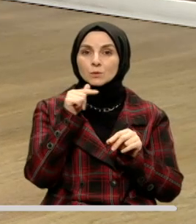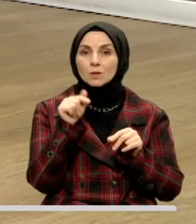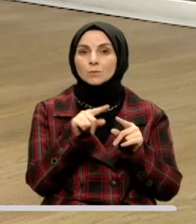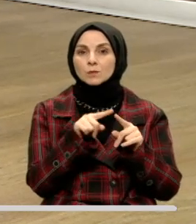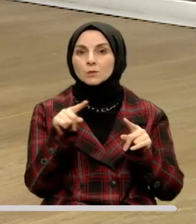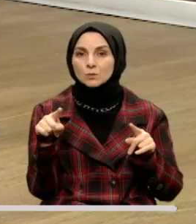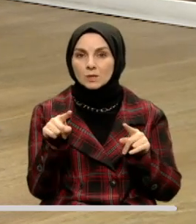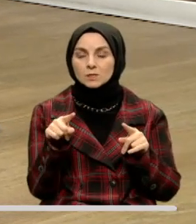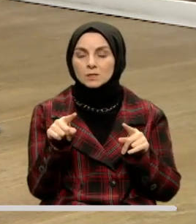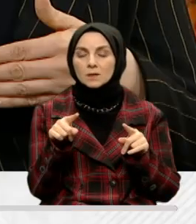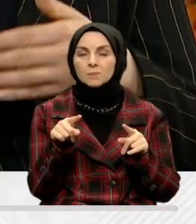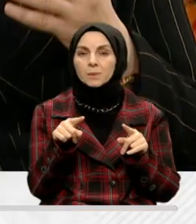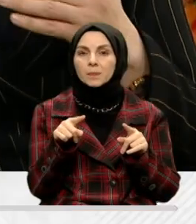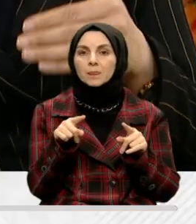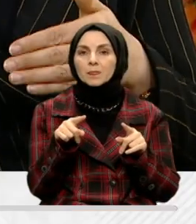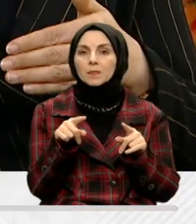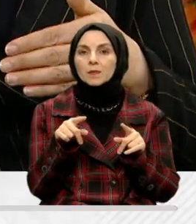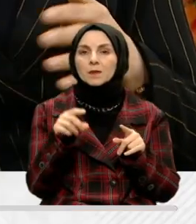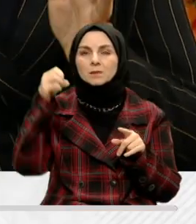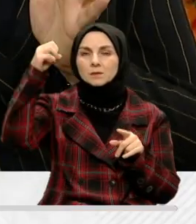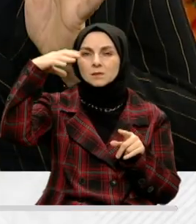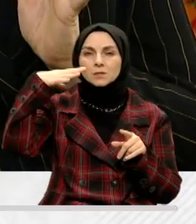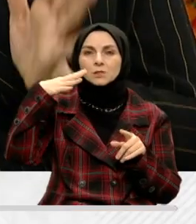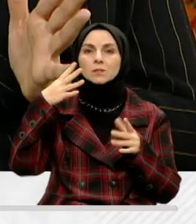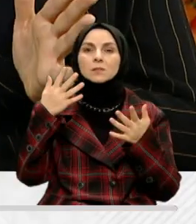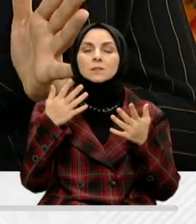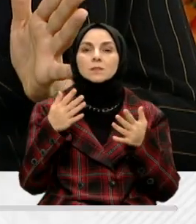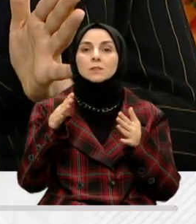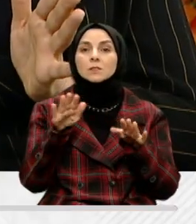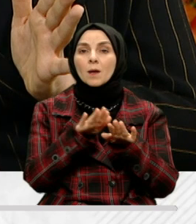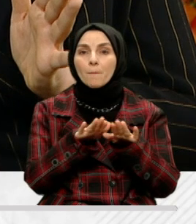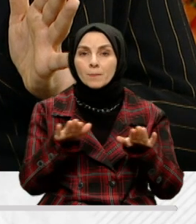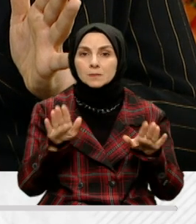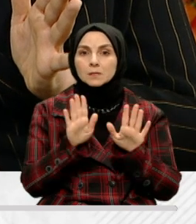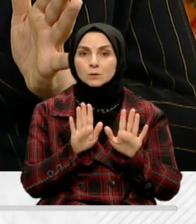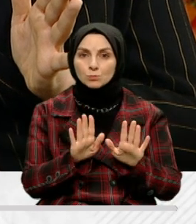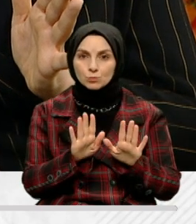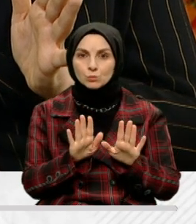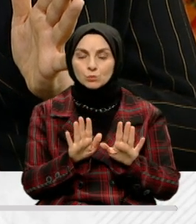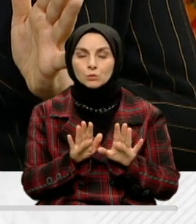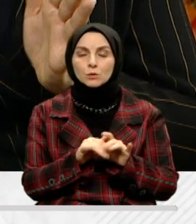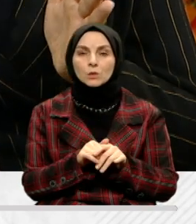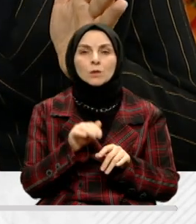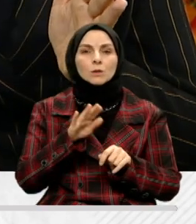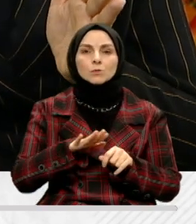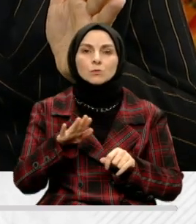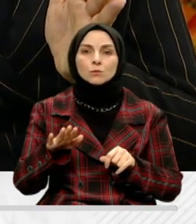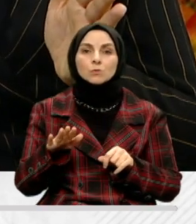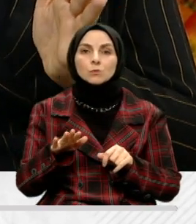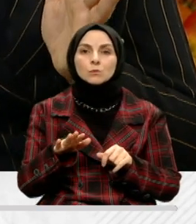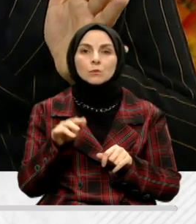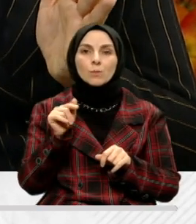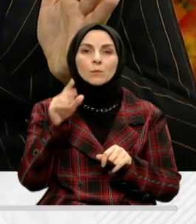süreçte ısı ışık kaynakları, masanın duruşu, çocuğun